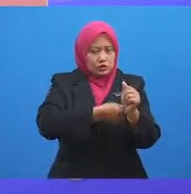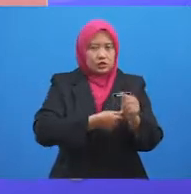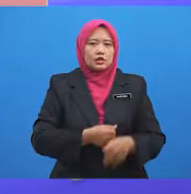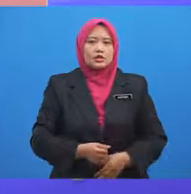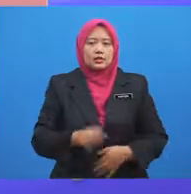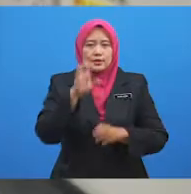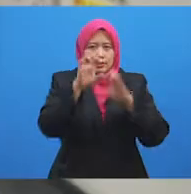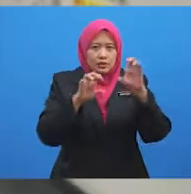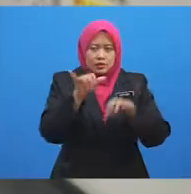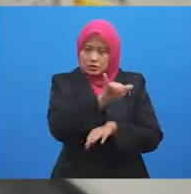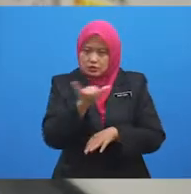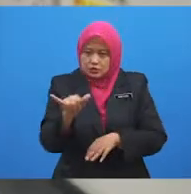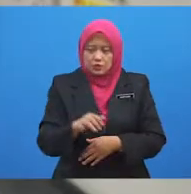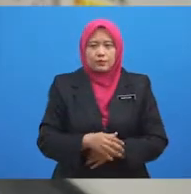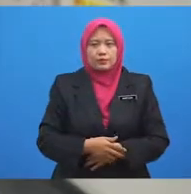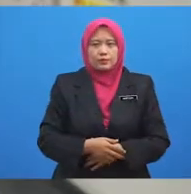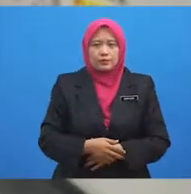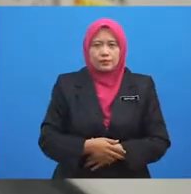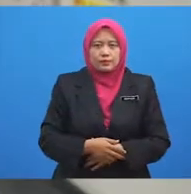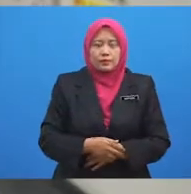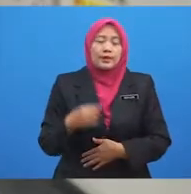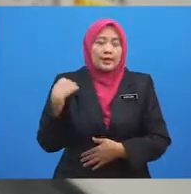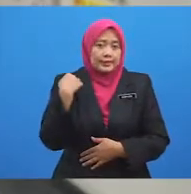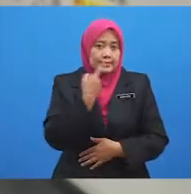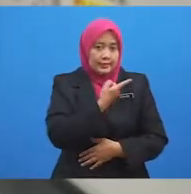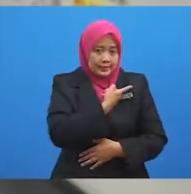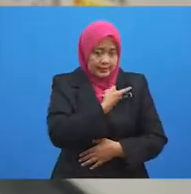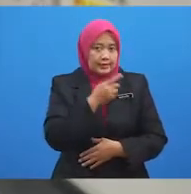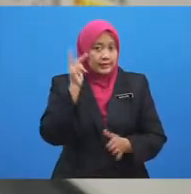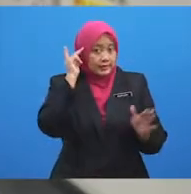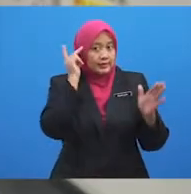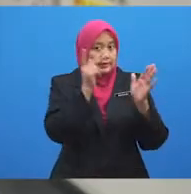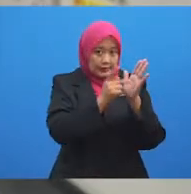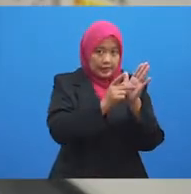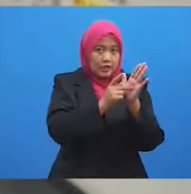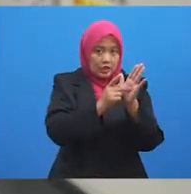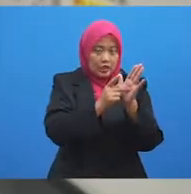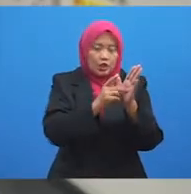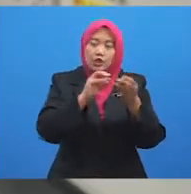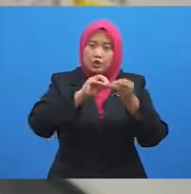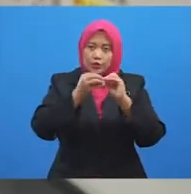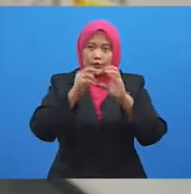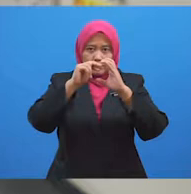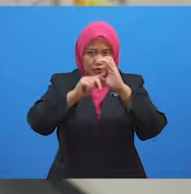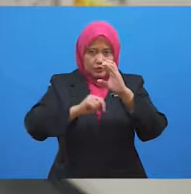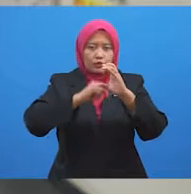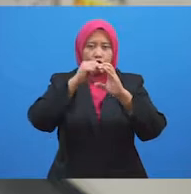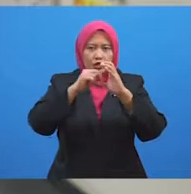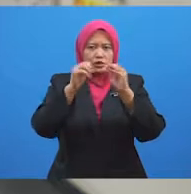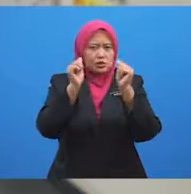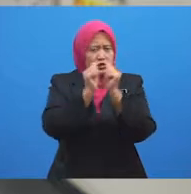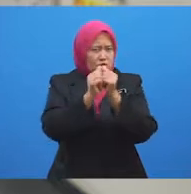ditunjukkan. Murid-murid, kita kenal pasti nombor nukleon suatu isotop dengan